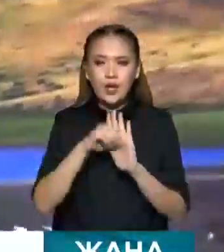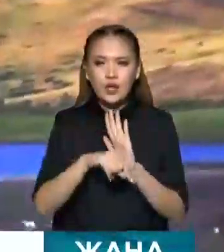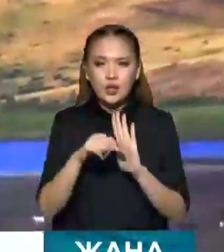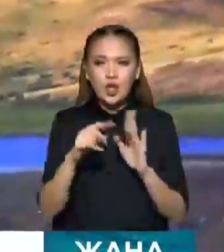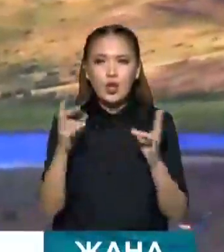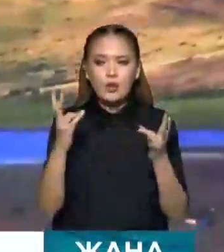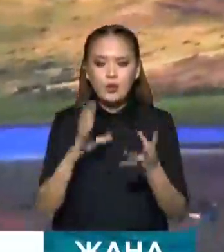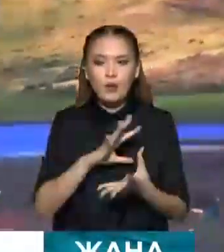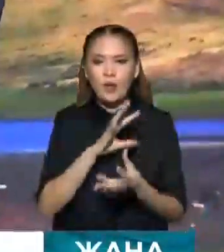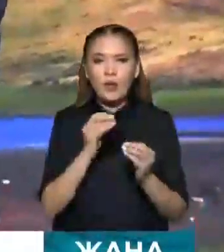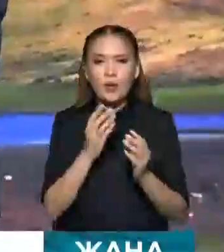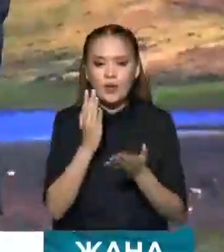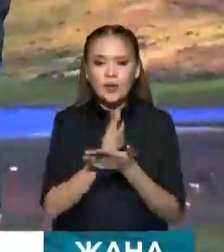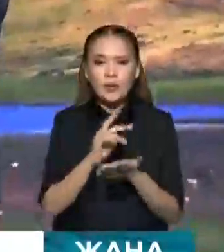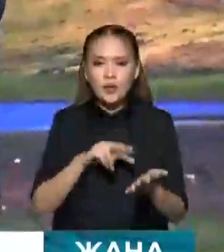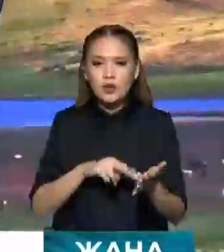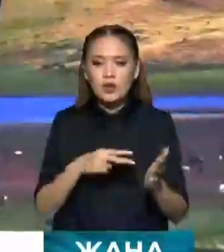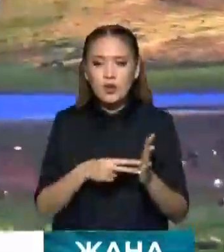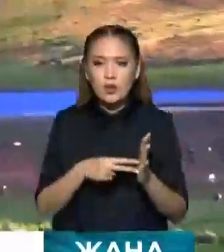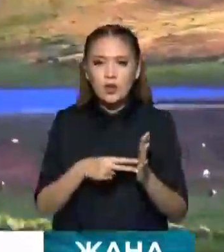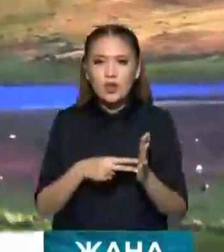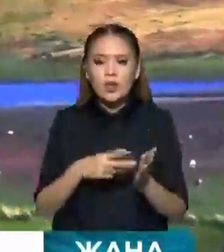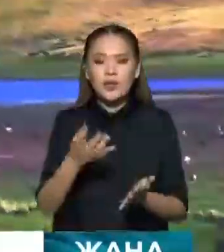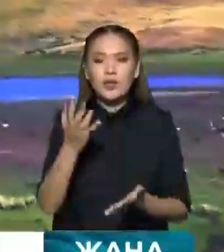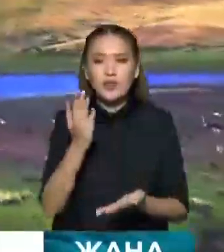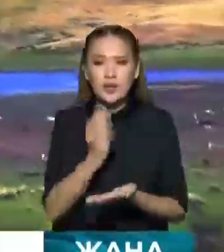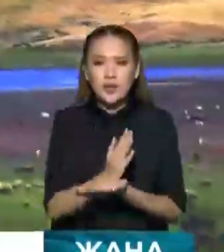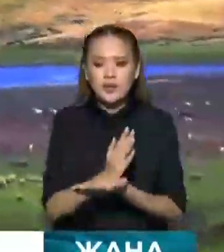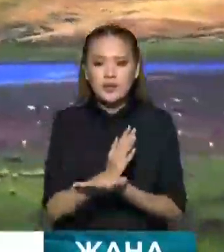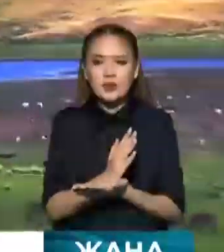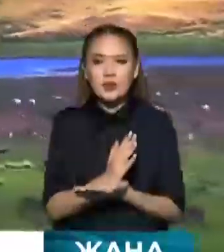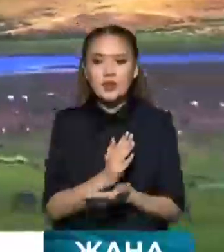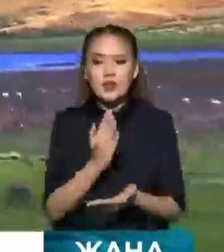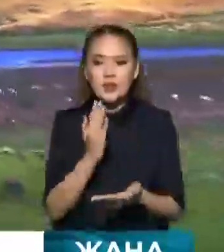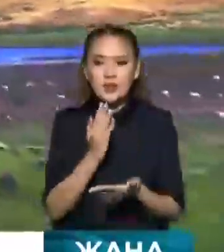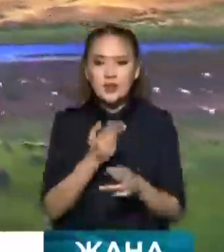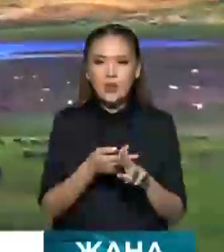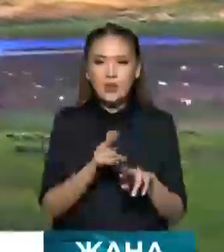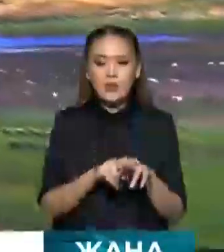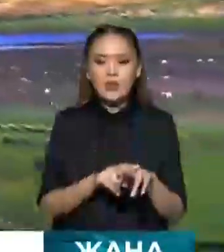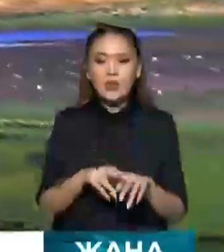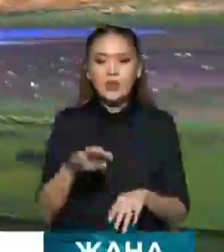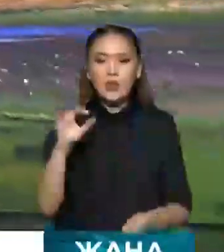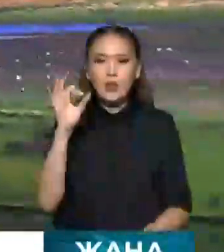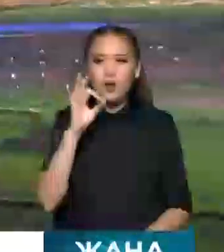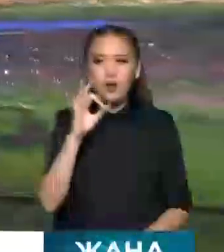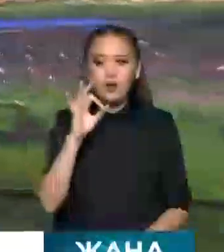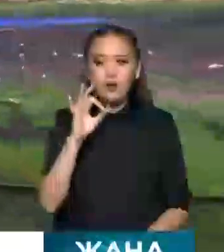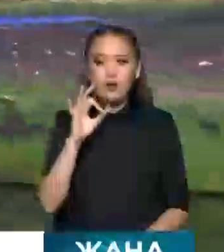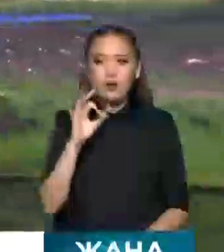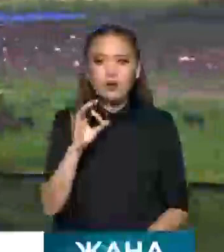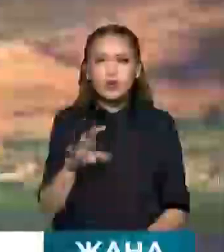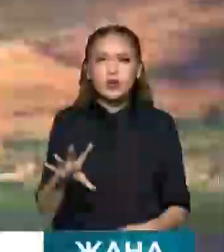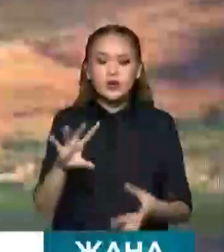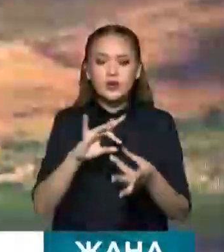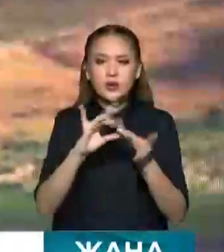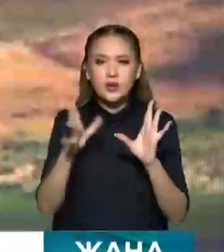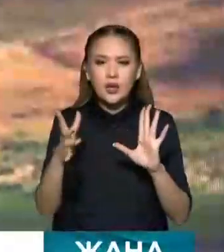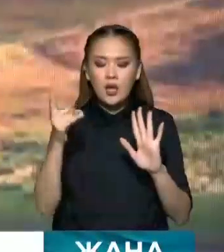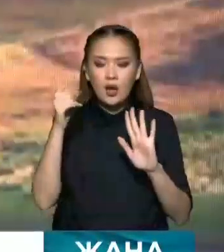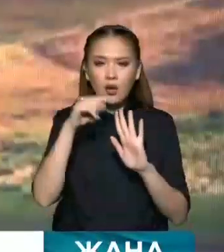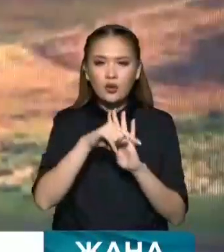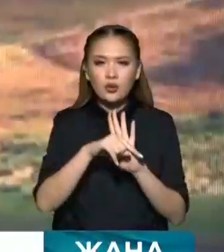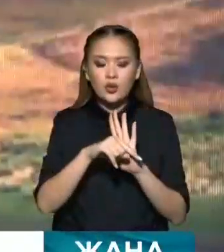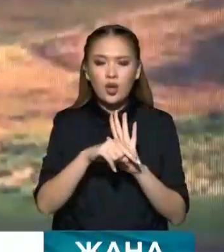иә? Әрине, жүйелі түрде. Бұл мәселе цифрландырылған. Партияда қазір жүйелі түрде цифрландырылған және әлеуметтік желінің